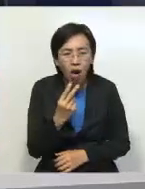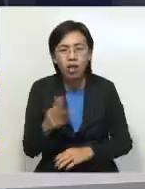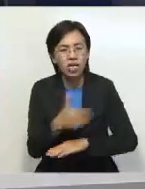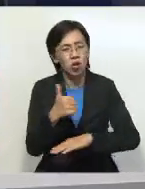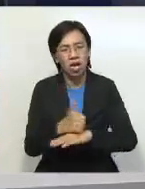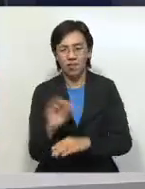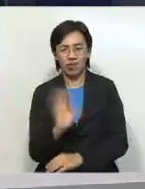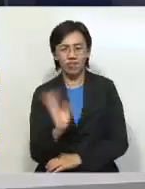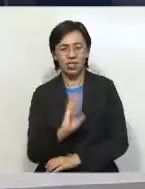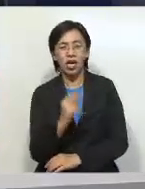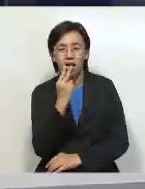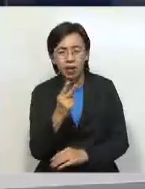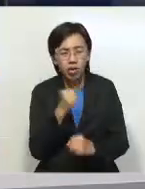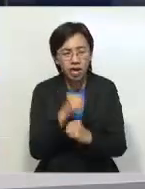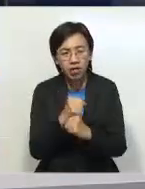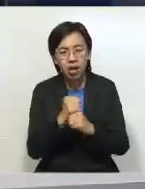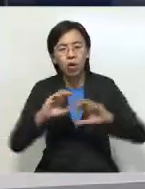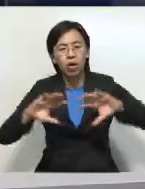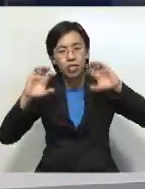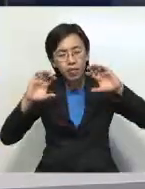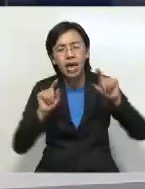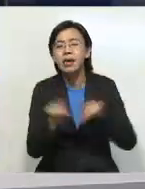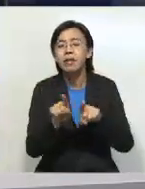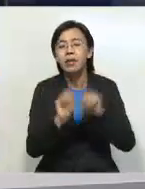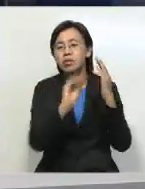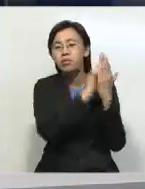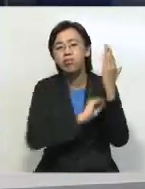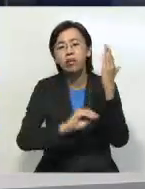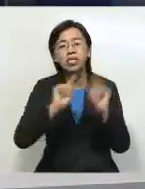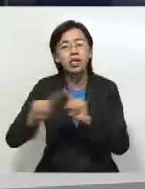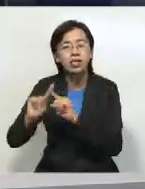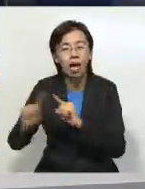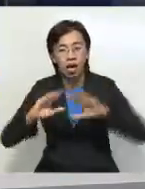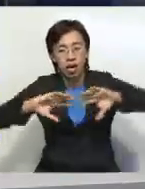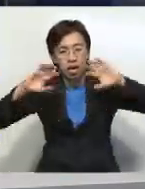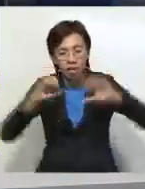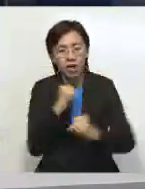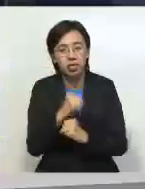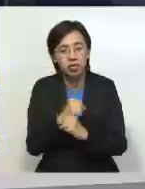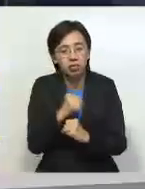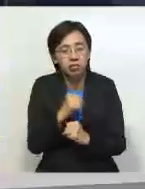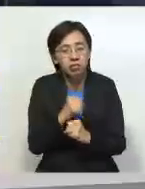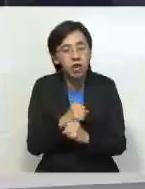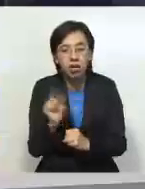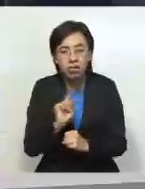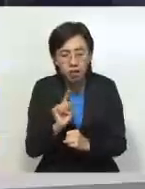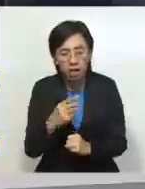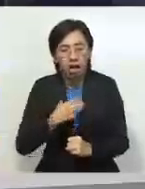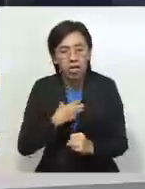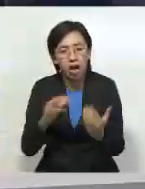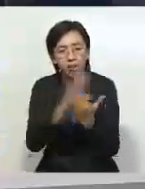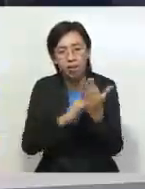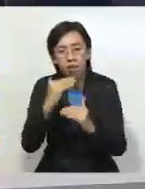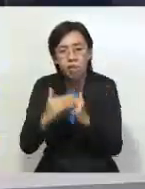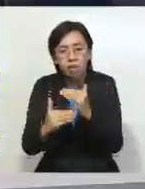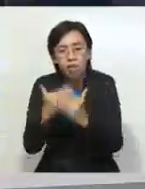การเมืองแต่ว่าไปดูการทำงานของรัฐบาลเหมือนกับทุกพื้นที่แล้วก็ย้ำว่าสิ่งที่รัฐบาลกำลังดำเนินการอยู่ก็คือการขับเคลื่อนประเท